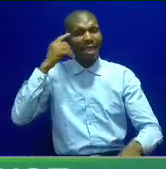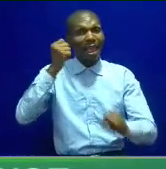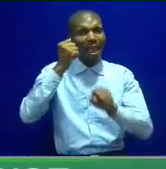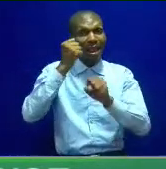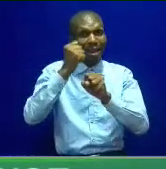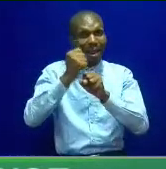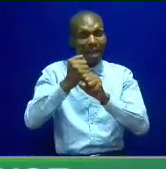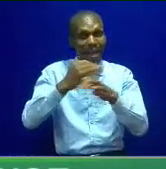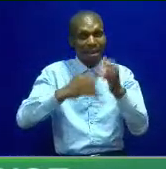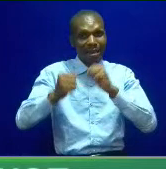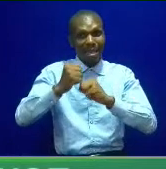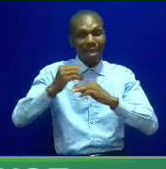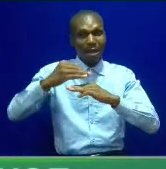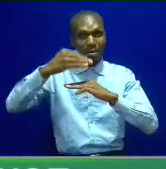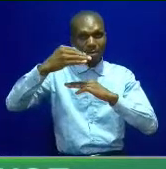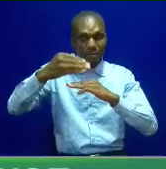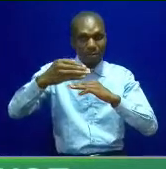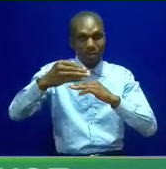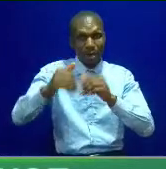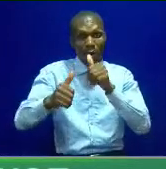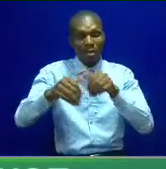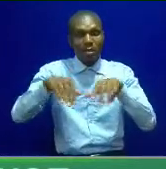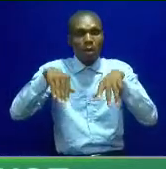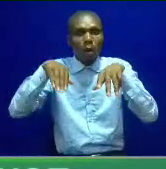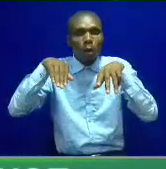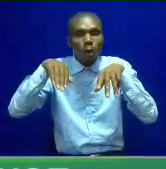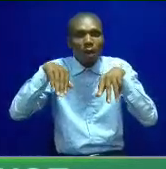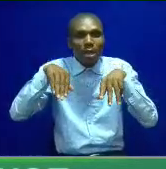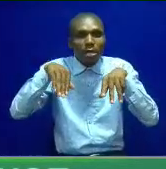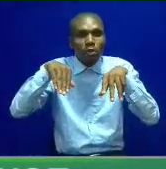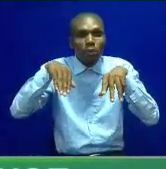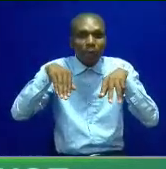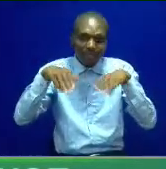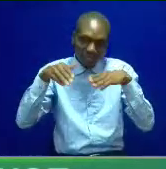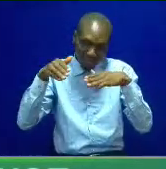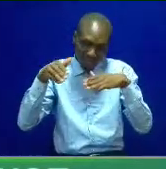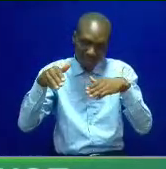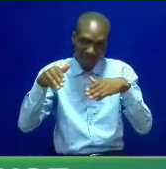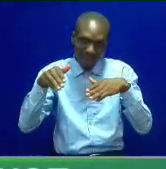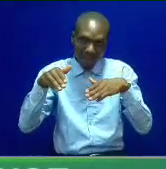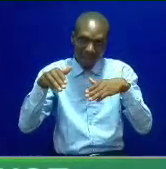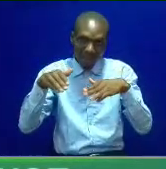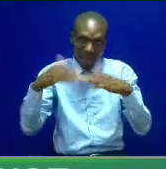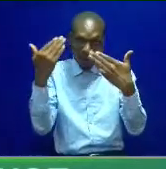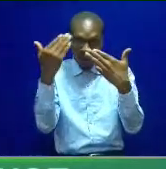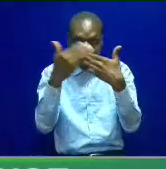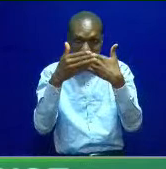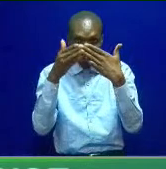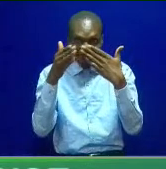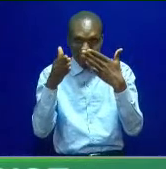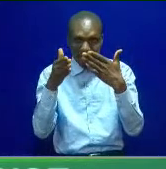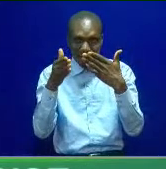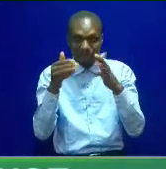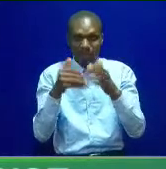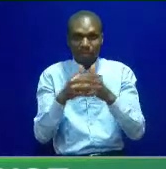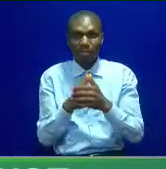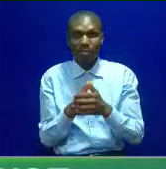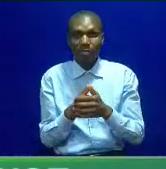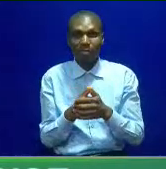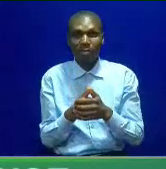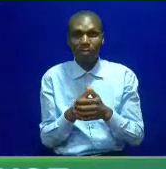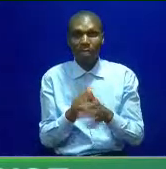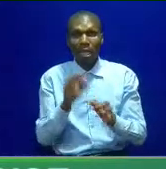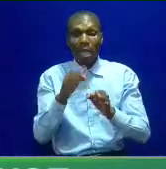gokoreka asomwa kumuja uyo toganyerete asenchira yo boikiranu obutuko bwarero muliko to Brighton Makore